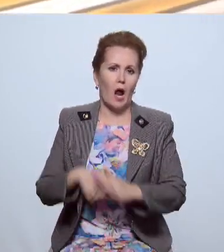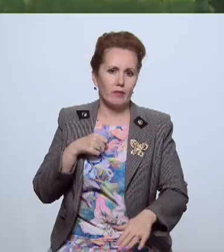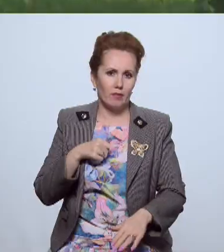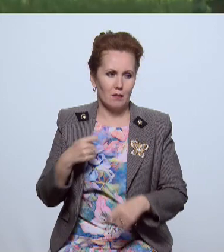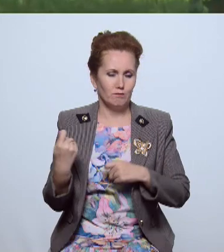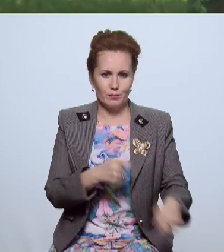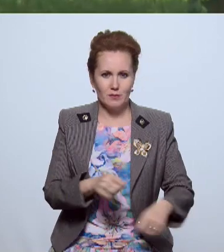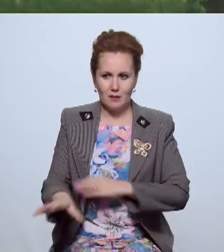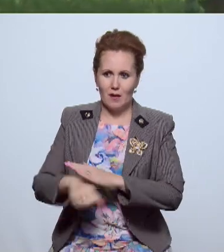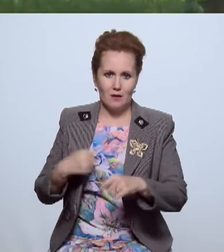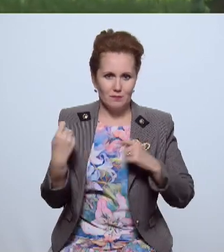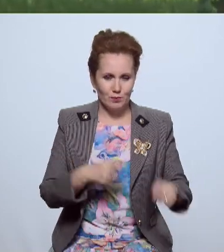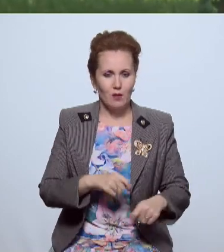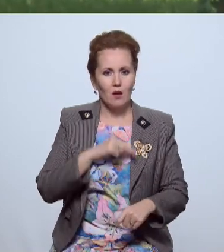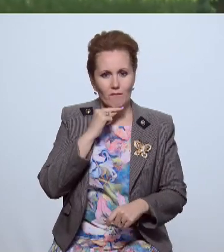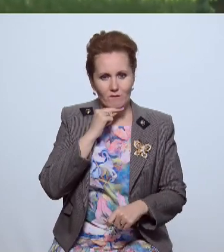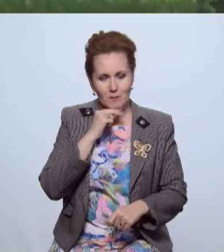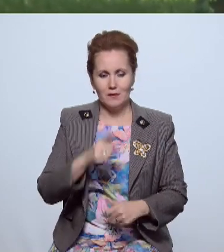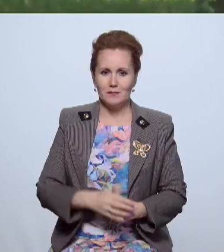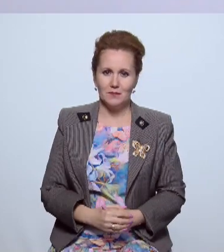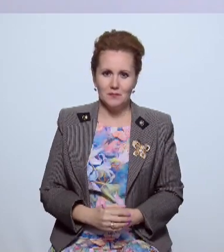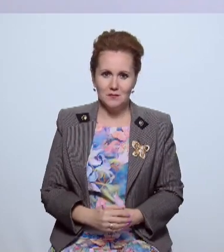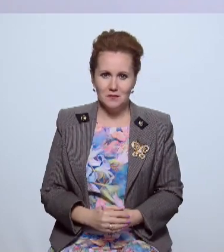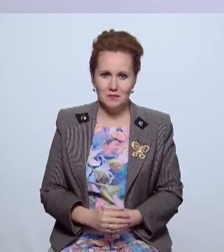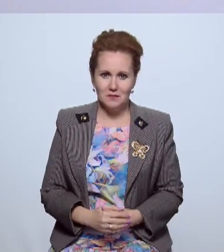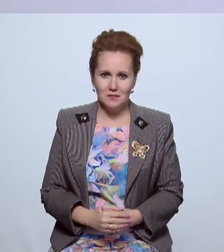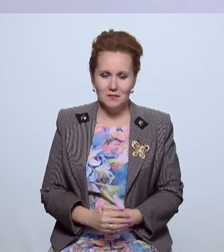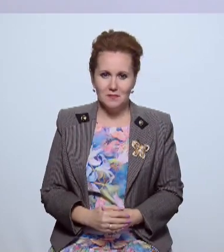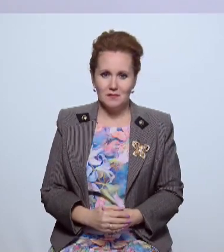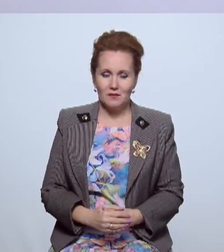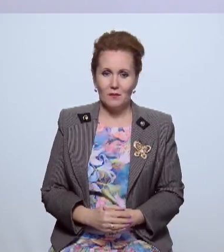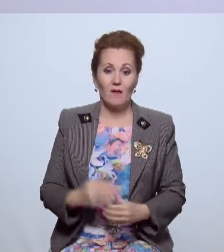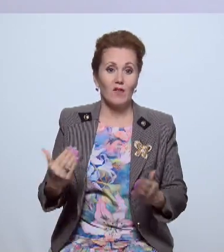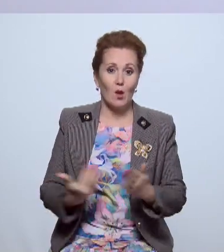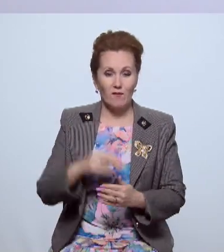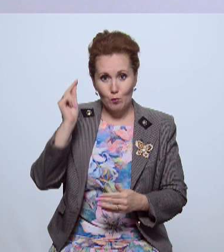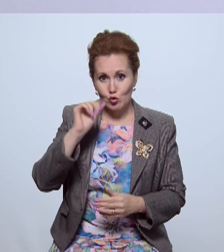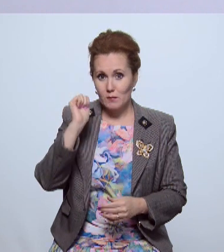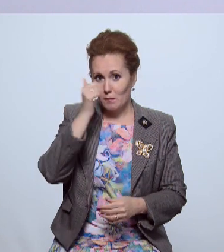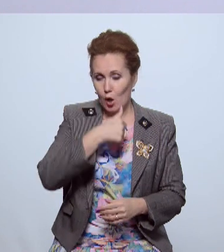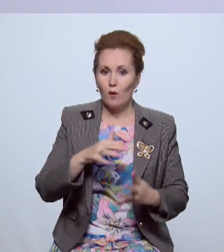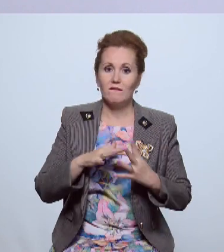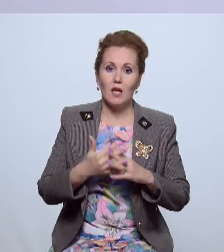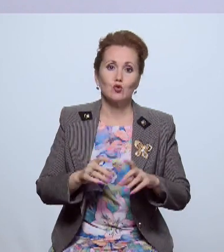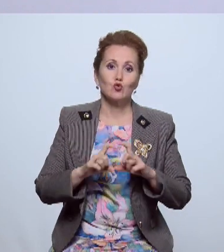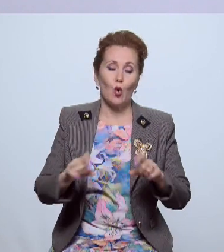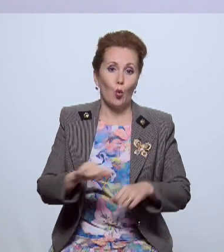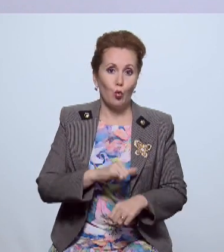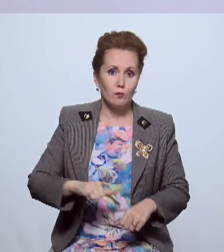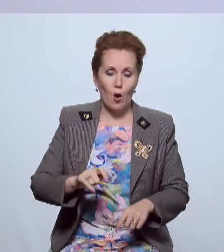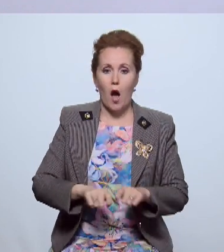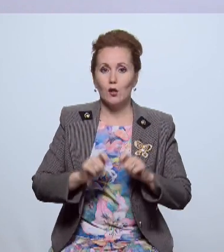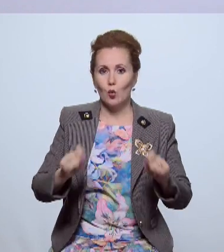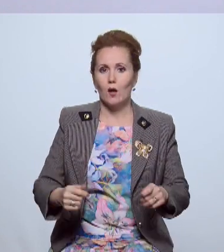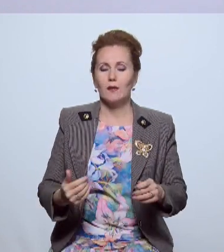краденными. Анна Ковырзина, Павел Яскин, новости. В новом учебном году в сельских школах Удмуртии откроют 39